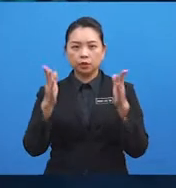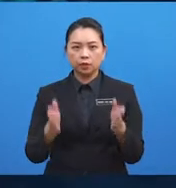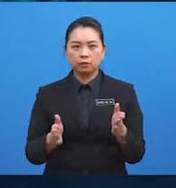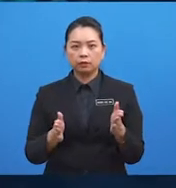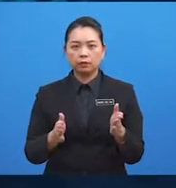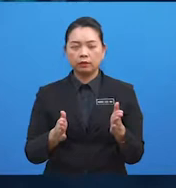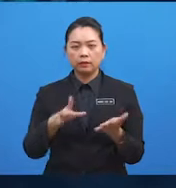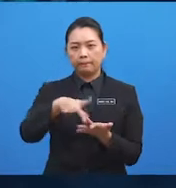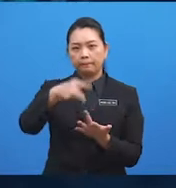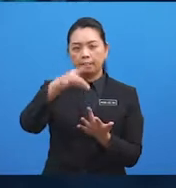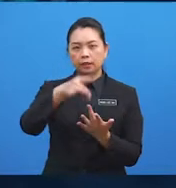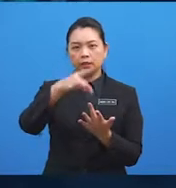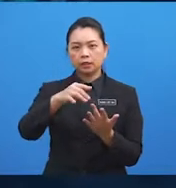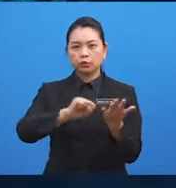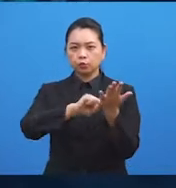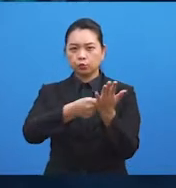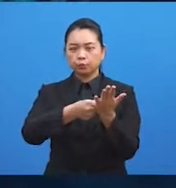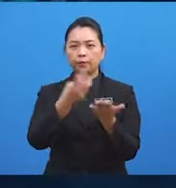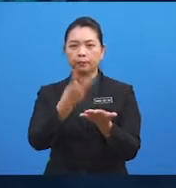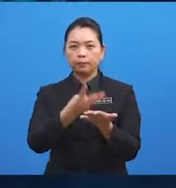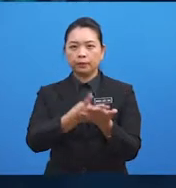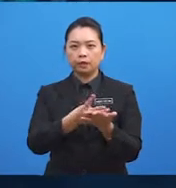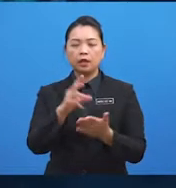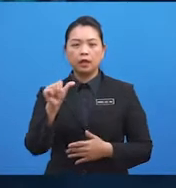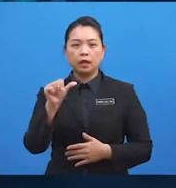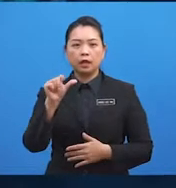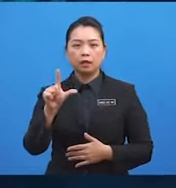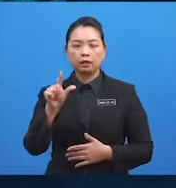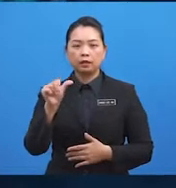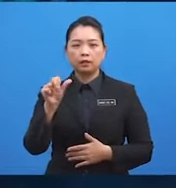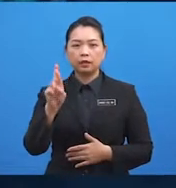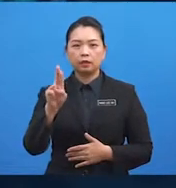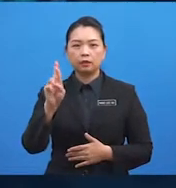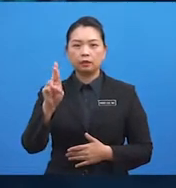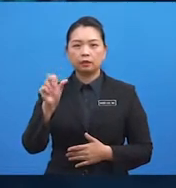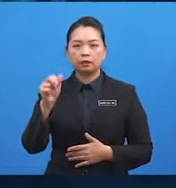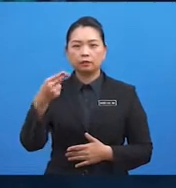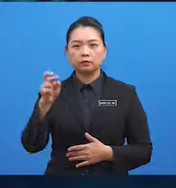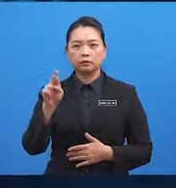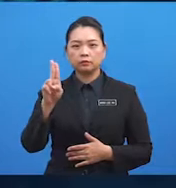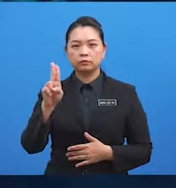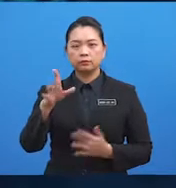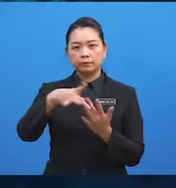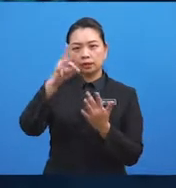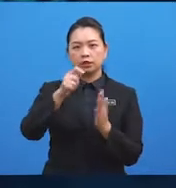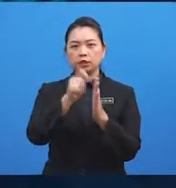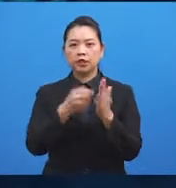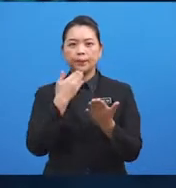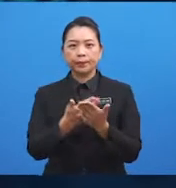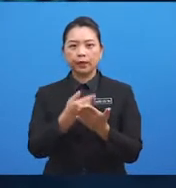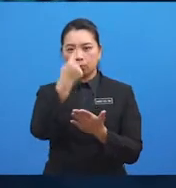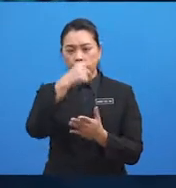sumber pembiayaan arahnu? Arahnu pilihan terbaik untuk memperoleh